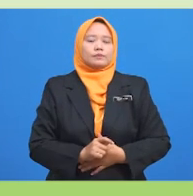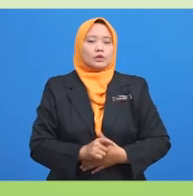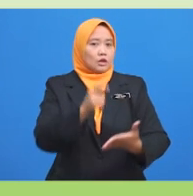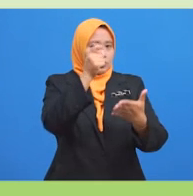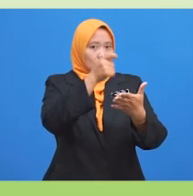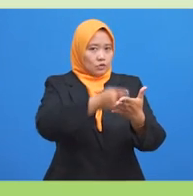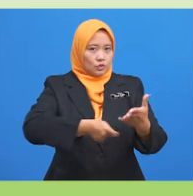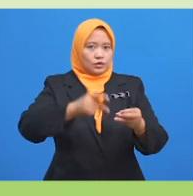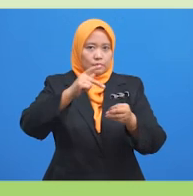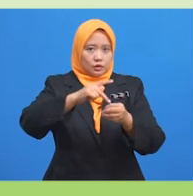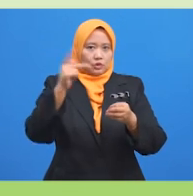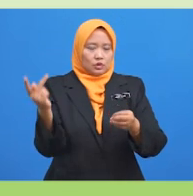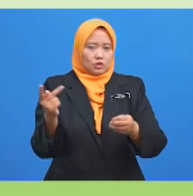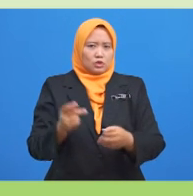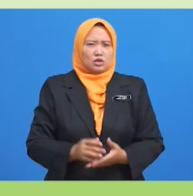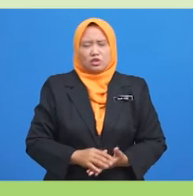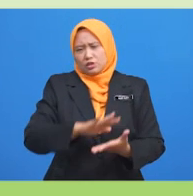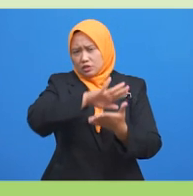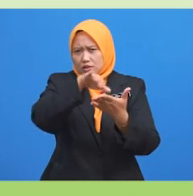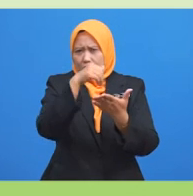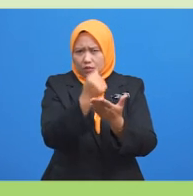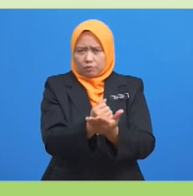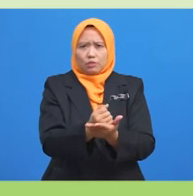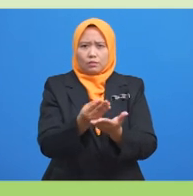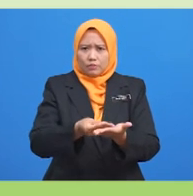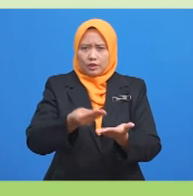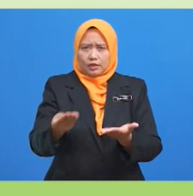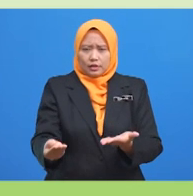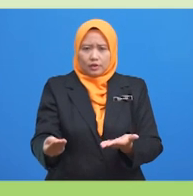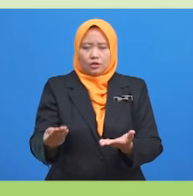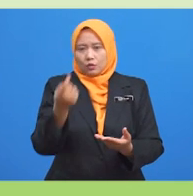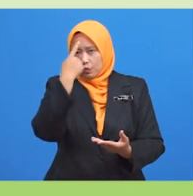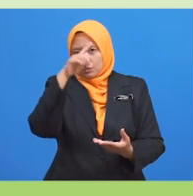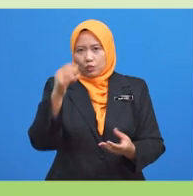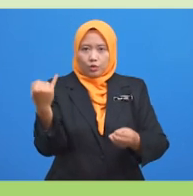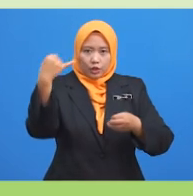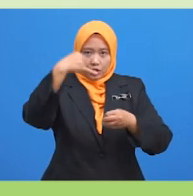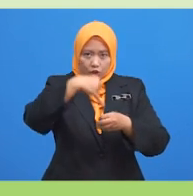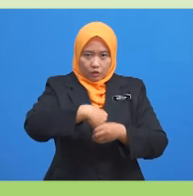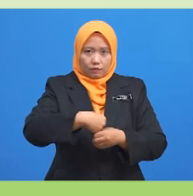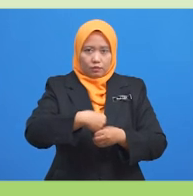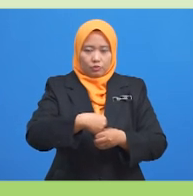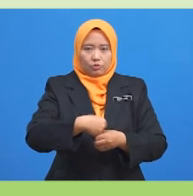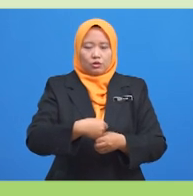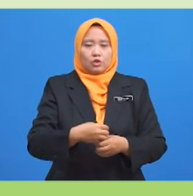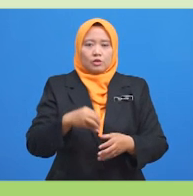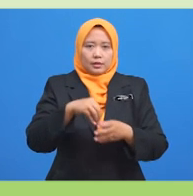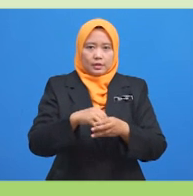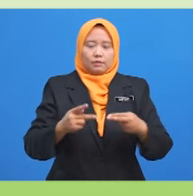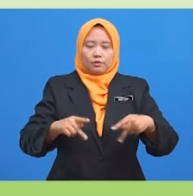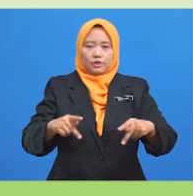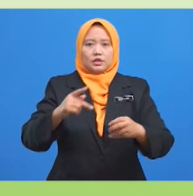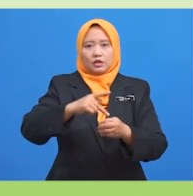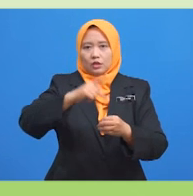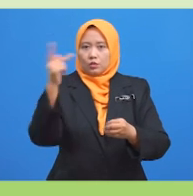ialah segala perbelanjaan terhadap input yang digunakan dalam proses pengeluaran.